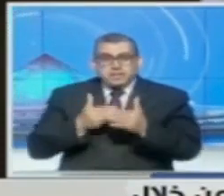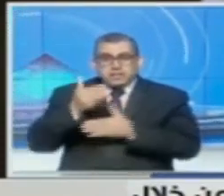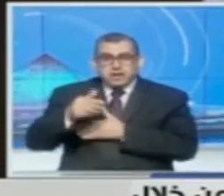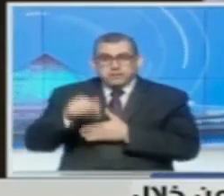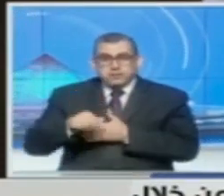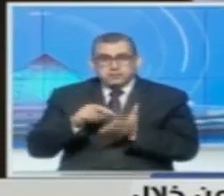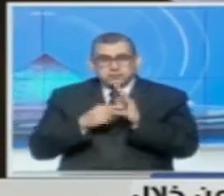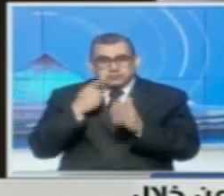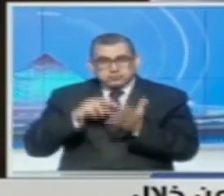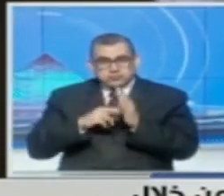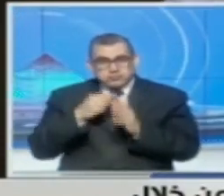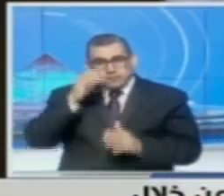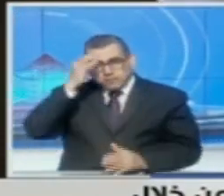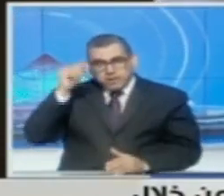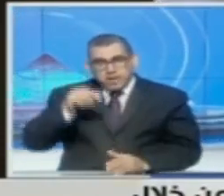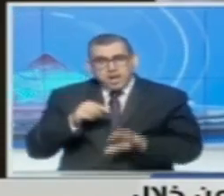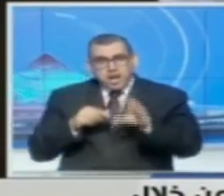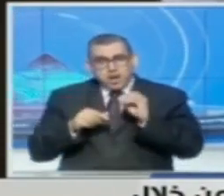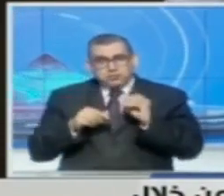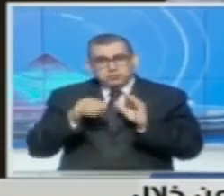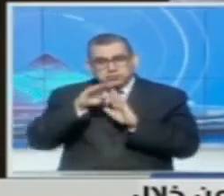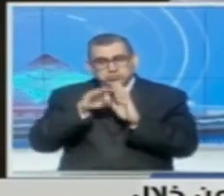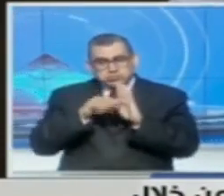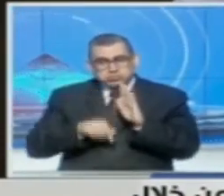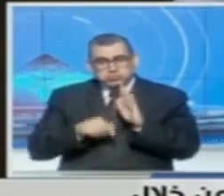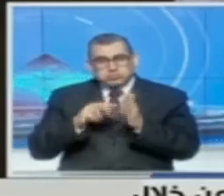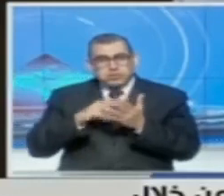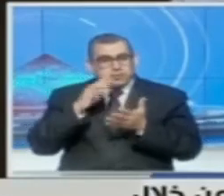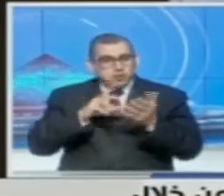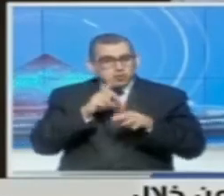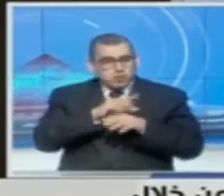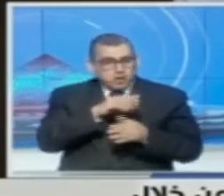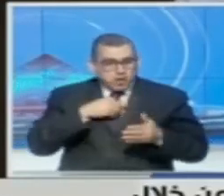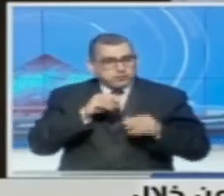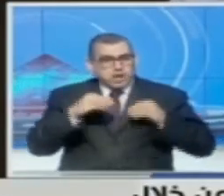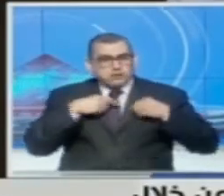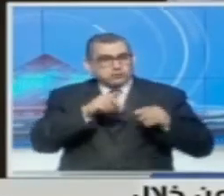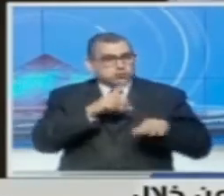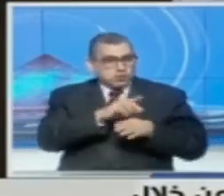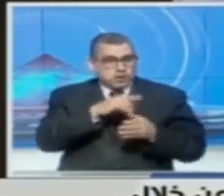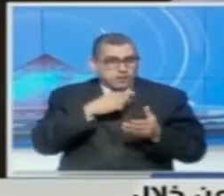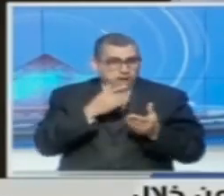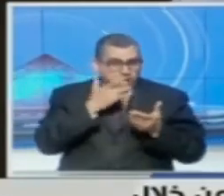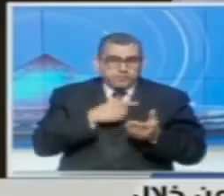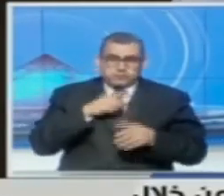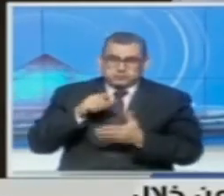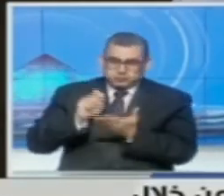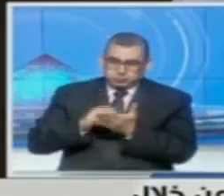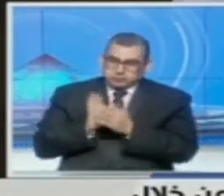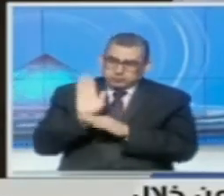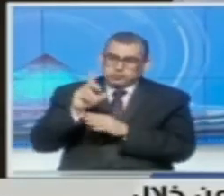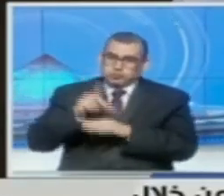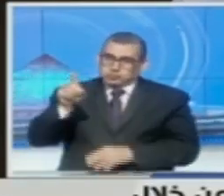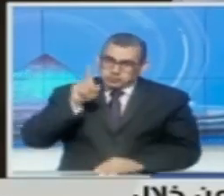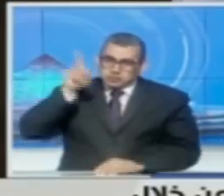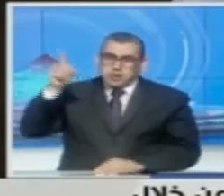احنا بنوجهه، لو مثلا محتاج اي تخصص تاني مش موجود عندنا بنوجهه للمكان الصح، وعلى قد ما بنقدر احنا بنعمل